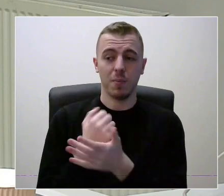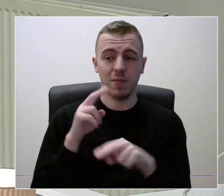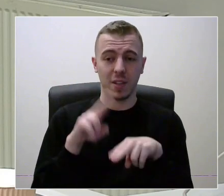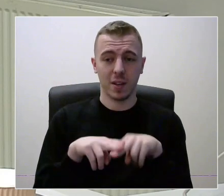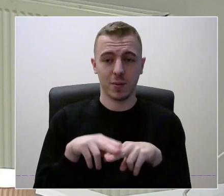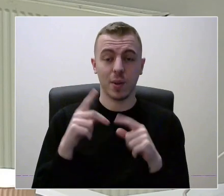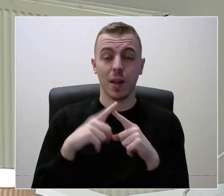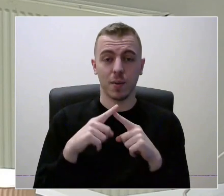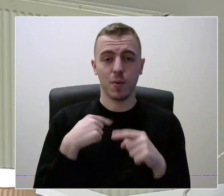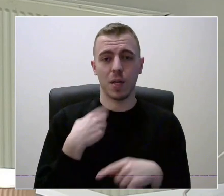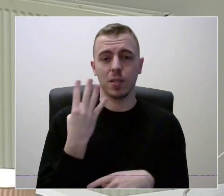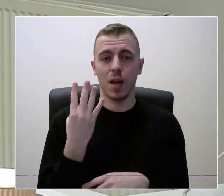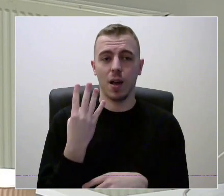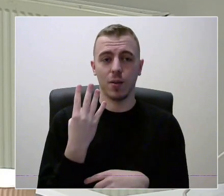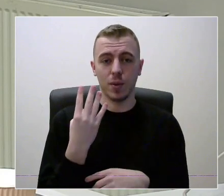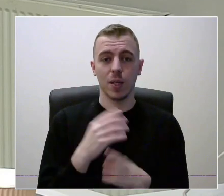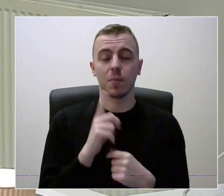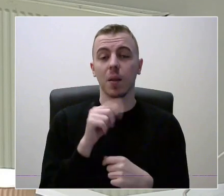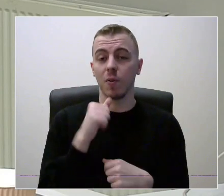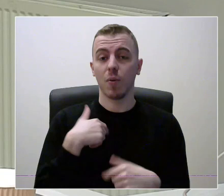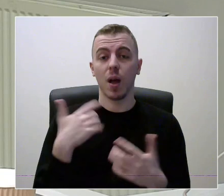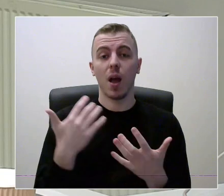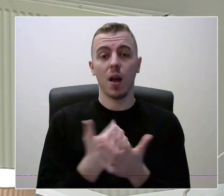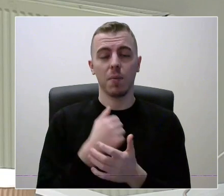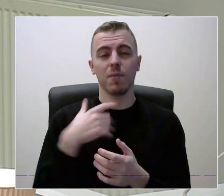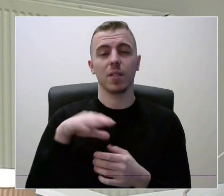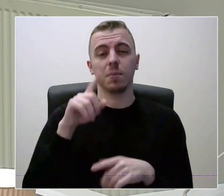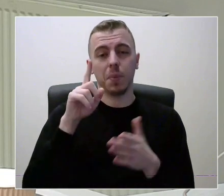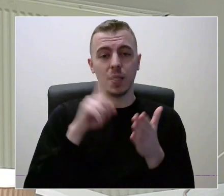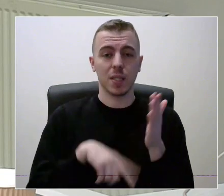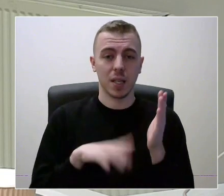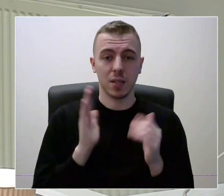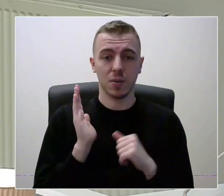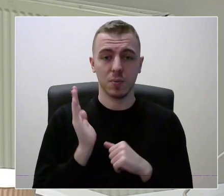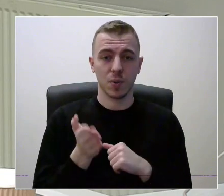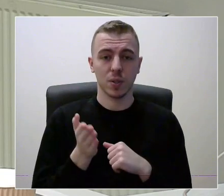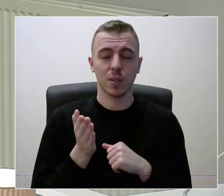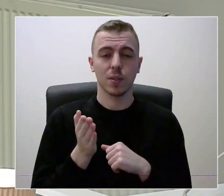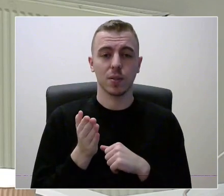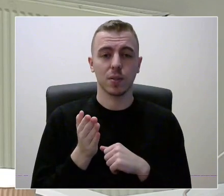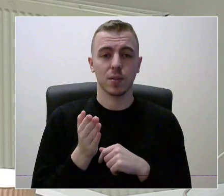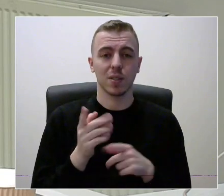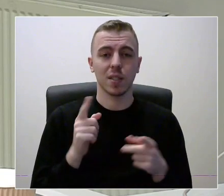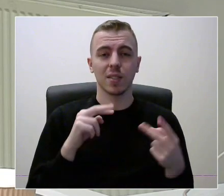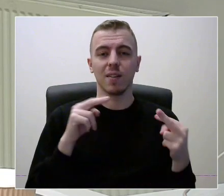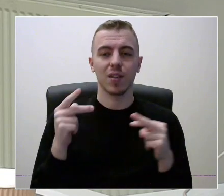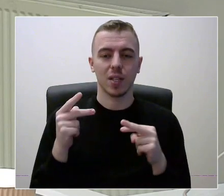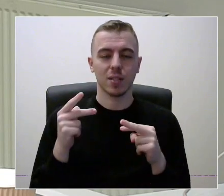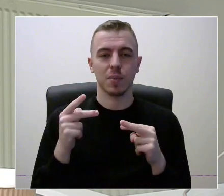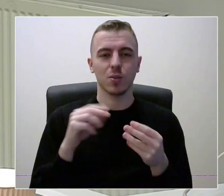kad čia, jeigu man pasiseks ir rinkėjai pasitikės, tai bet kokiu atveju tas virsmas ir